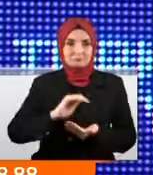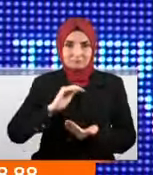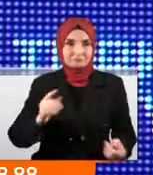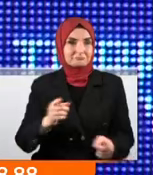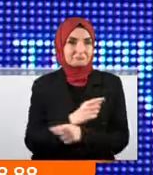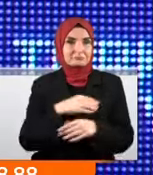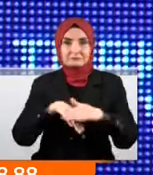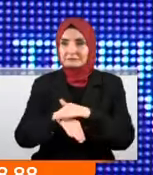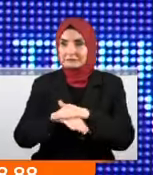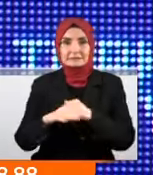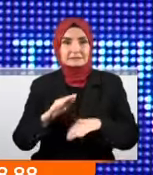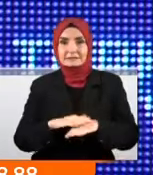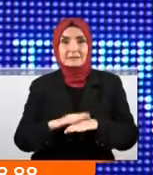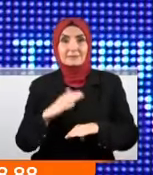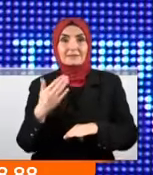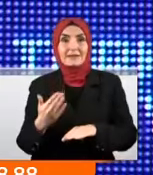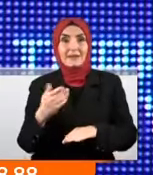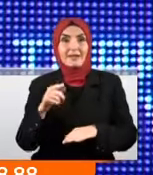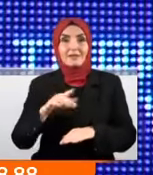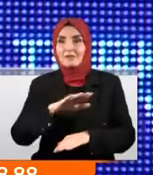tesis etmekte kararlıyız.